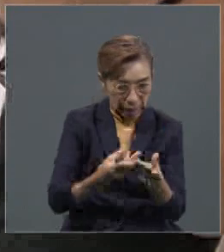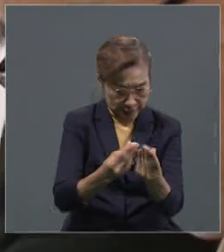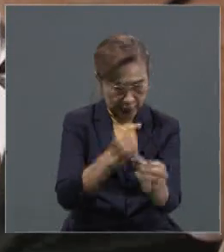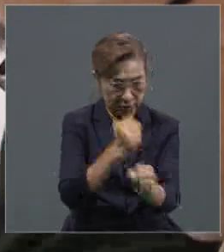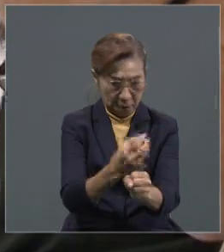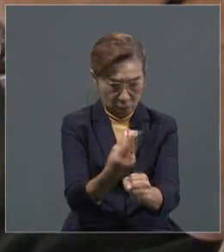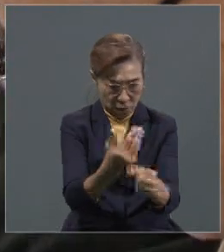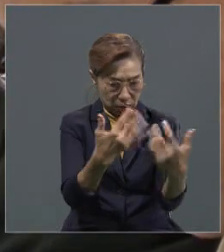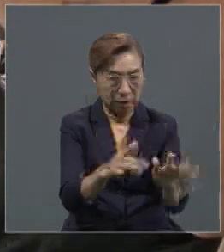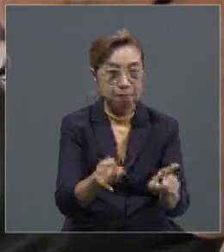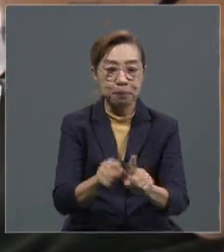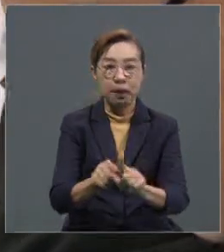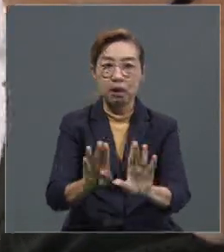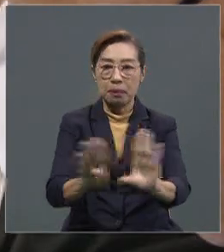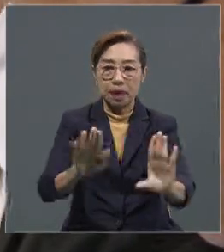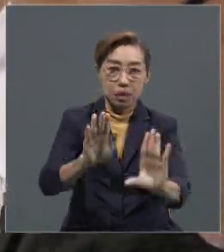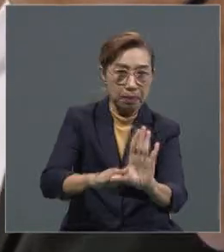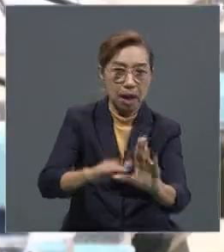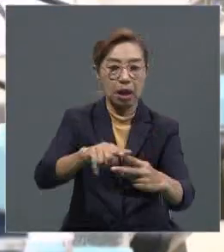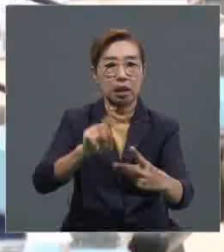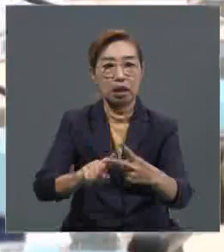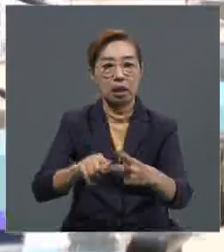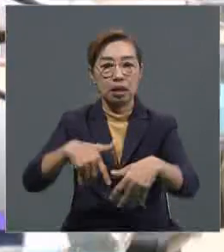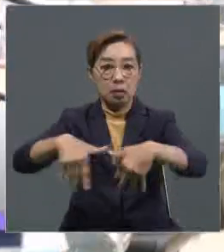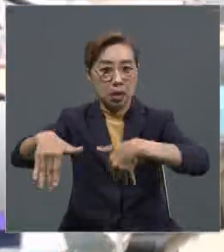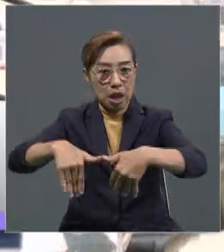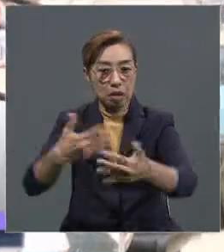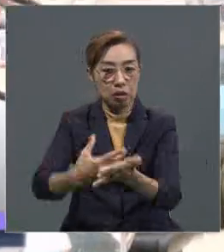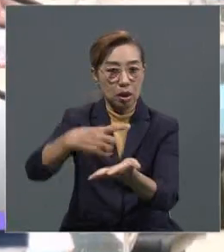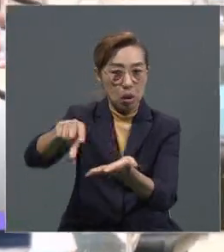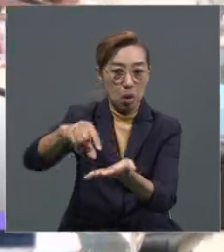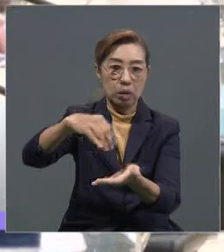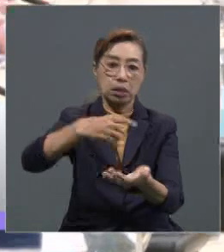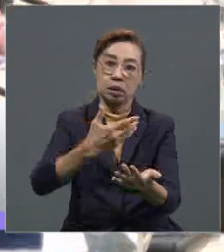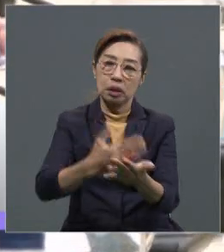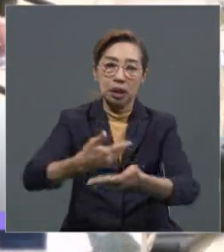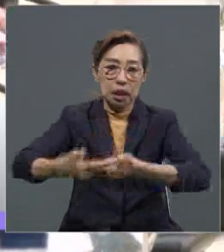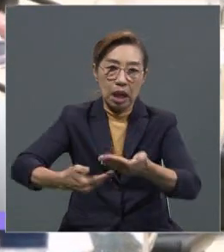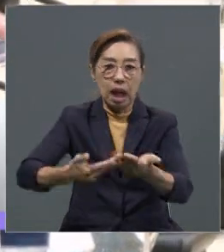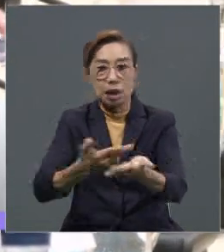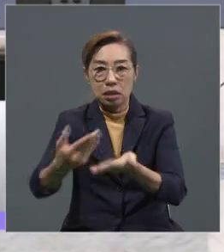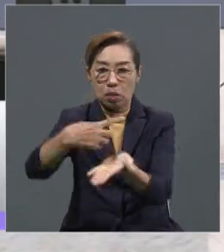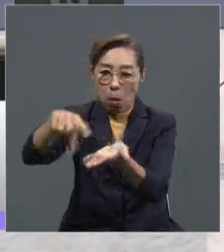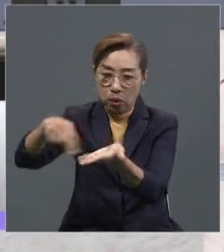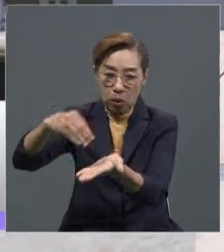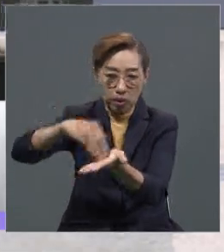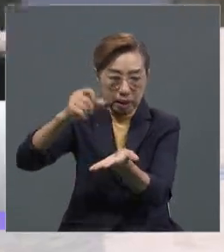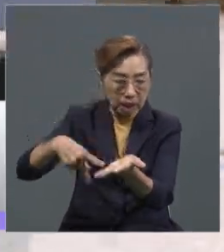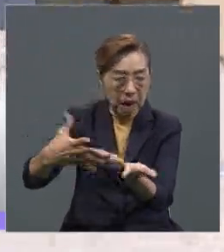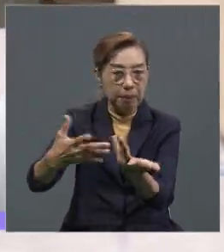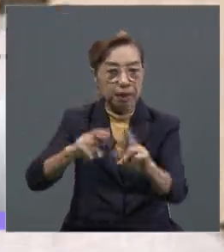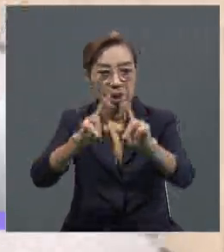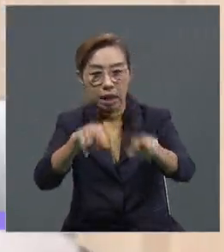ทั้งการเปิดลงทะเบียนการรองรับการใช้งานของประชาชนแล้วก็ร้านค้าประเภทสินค้าตลอดจนรายละเอียดเงื่อนไขของ